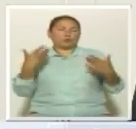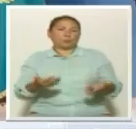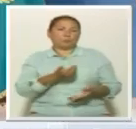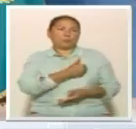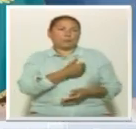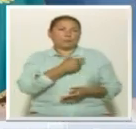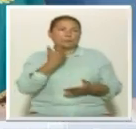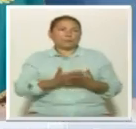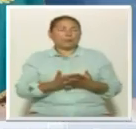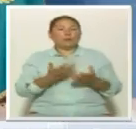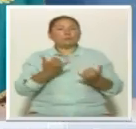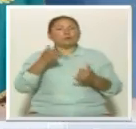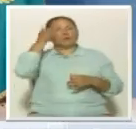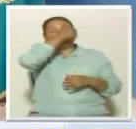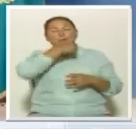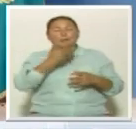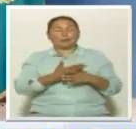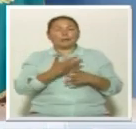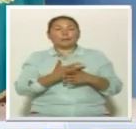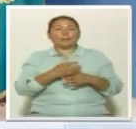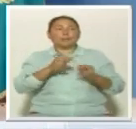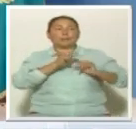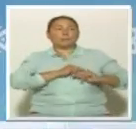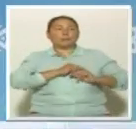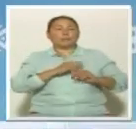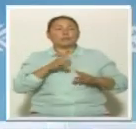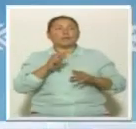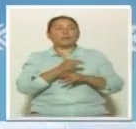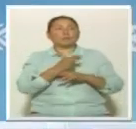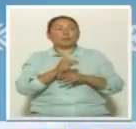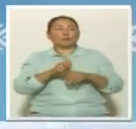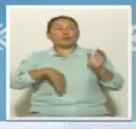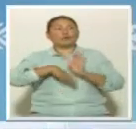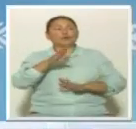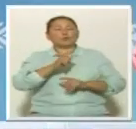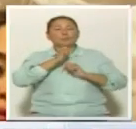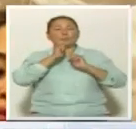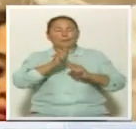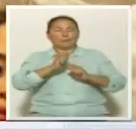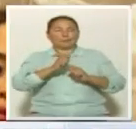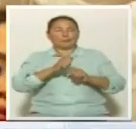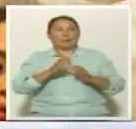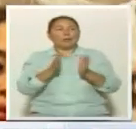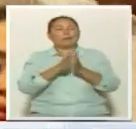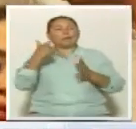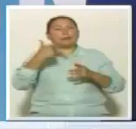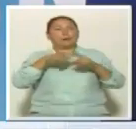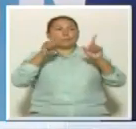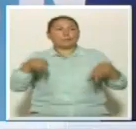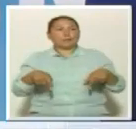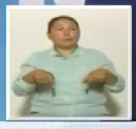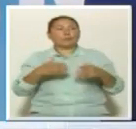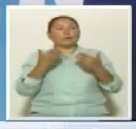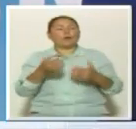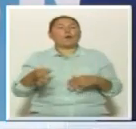келеді. Бүгін жылдар бойы осы салада еңбек етіп келе жатқан тәжірибелі мамандарға үздік мемлекеттік қызметші төсбелгісі табысталды. Оған